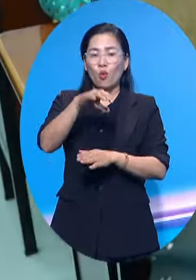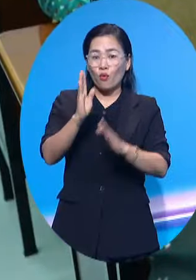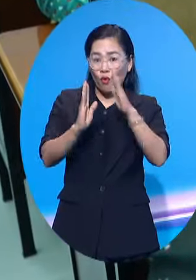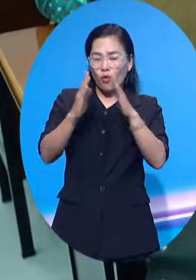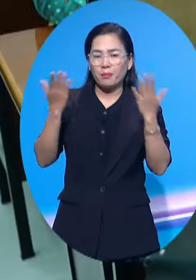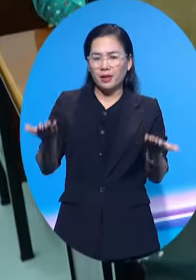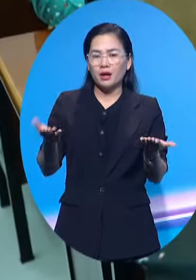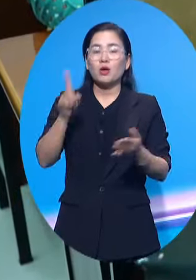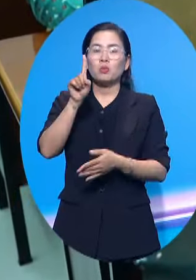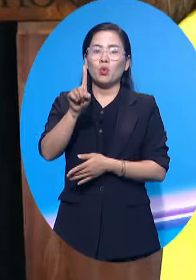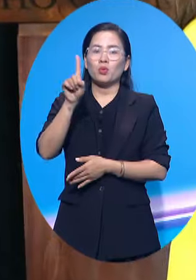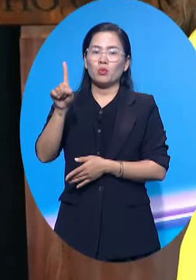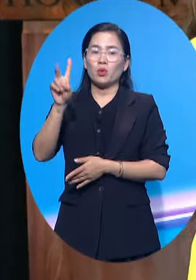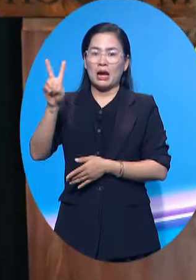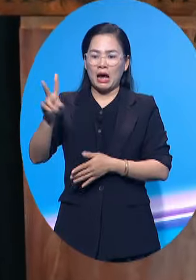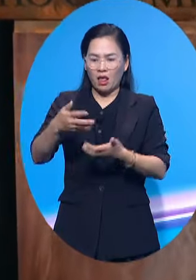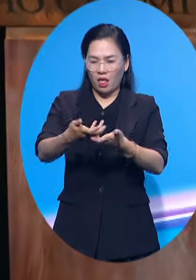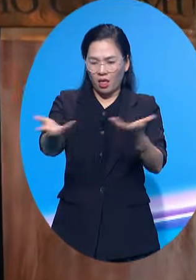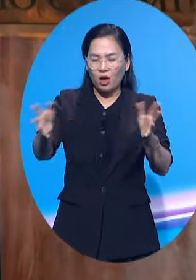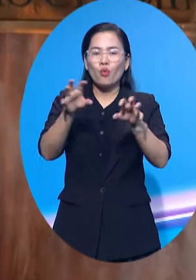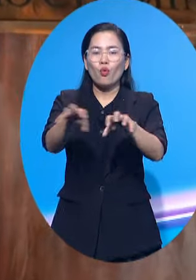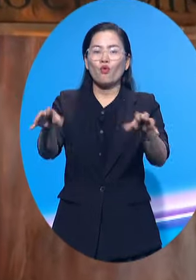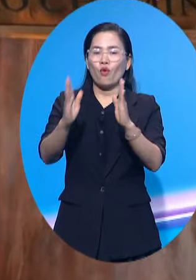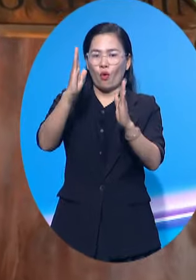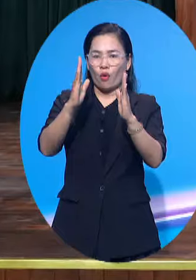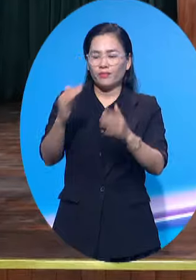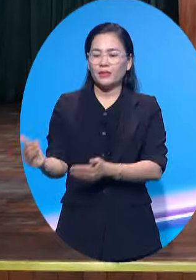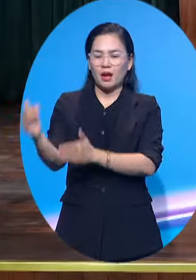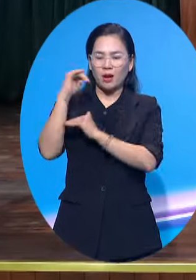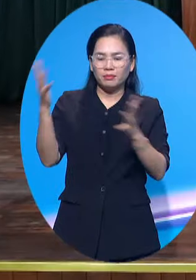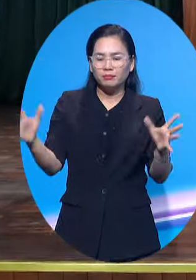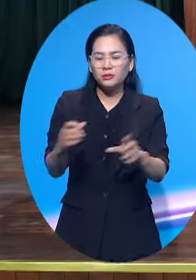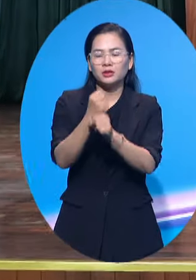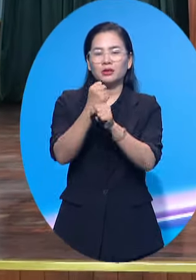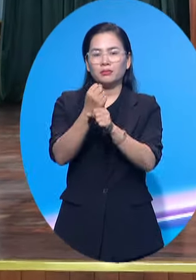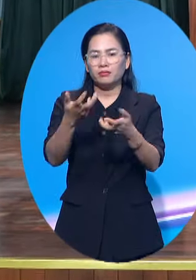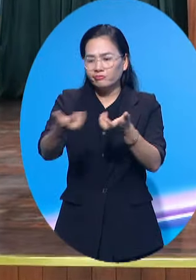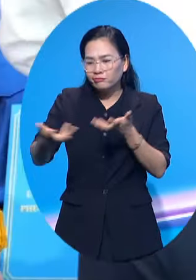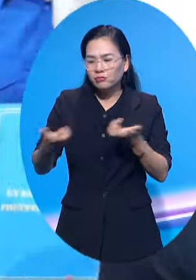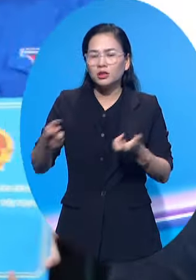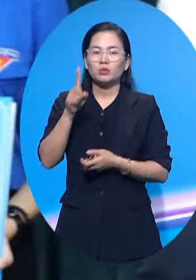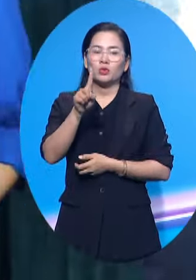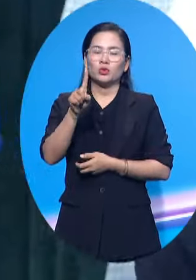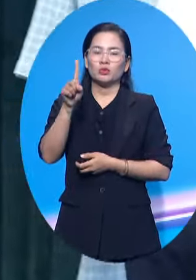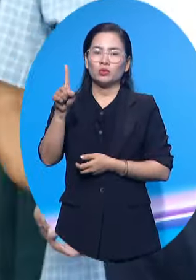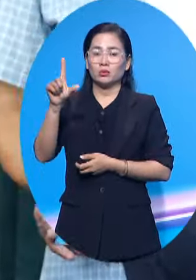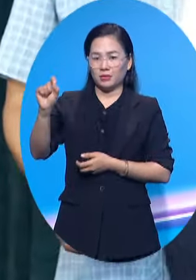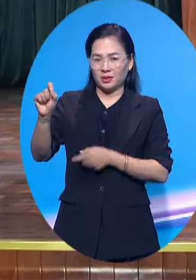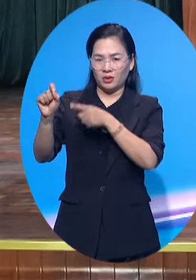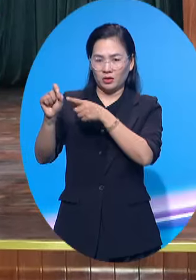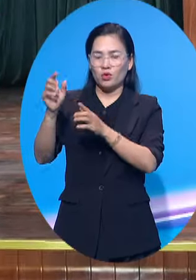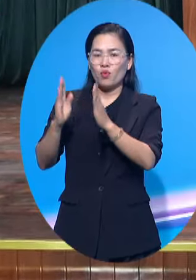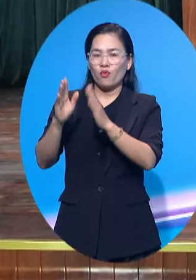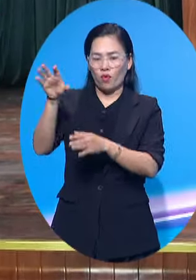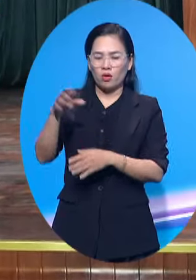sắp xếp có 112 khu phố, trong đó tổng khu phố thành lập, chia tách, sáp nhập, đổi tên là 110 khu phố. Tổng khu phố